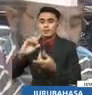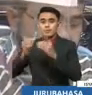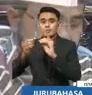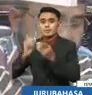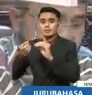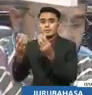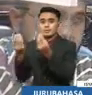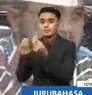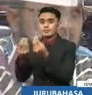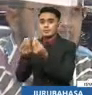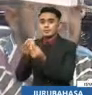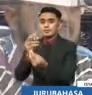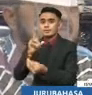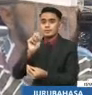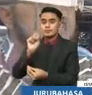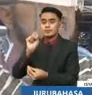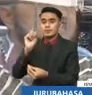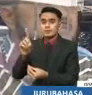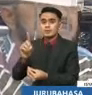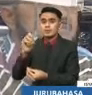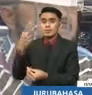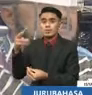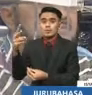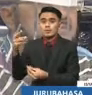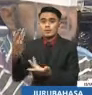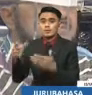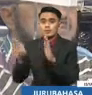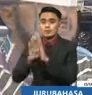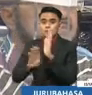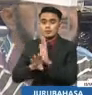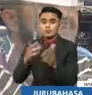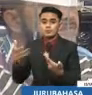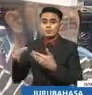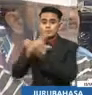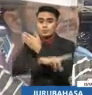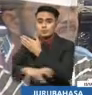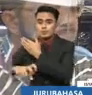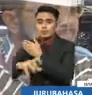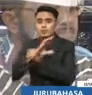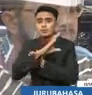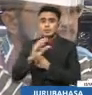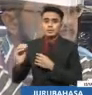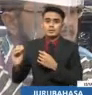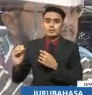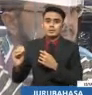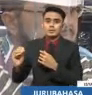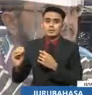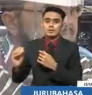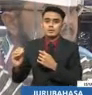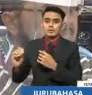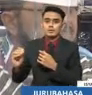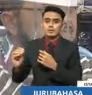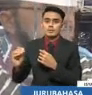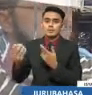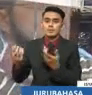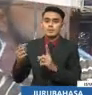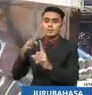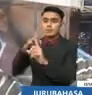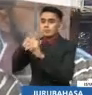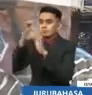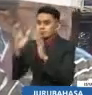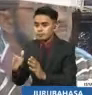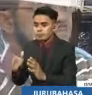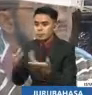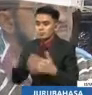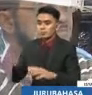digitalpreneur menilai USB + billion telah dicuri melalui melalui serangan cyber dan m Hai menggoda Man